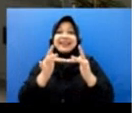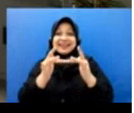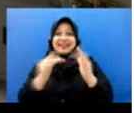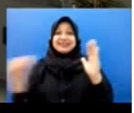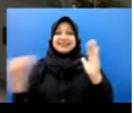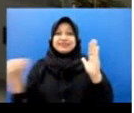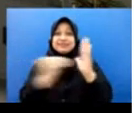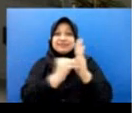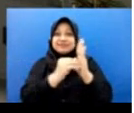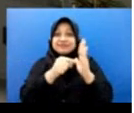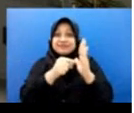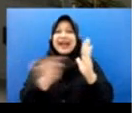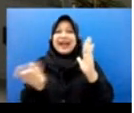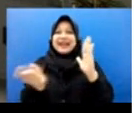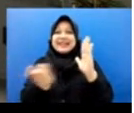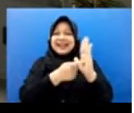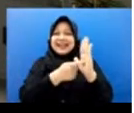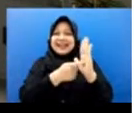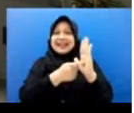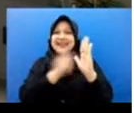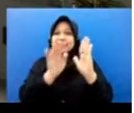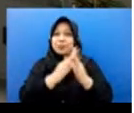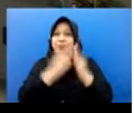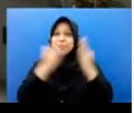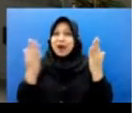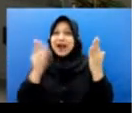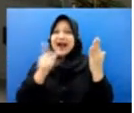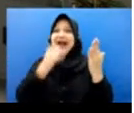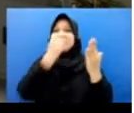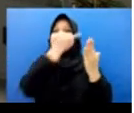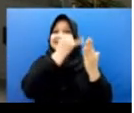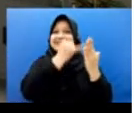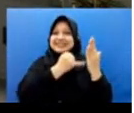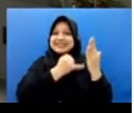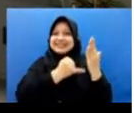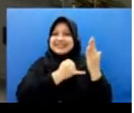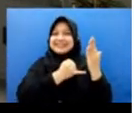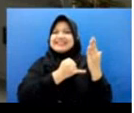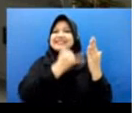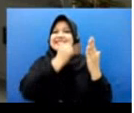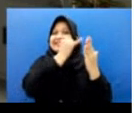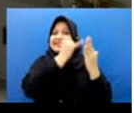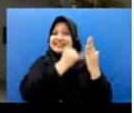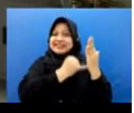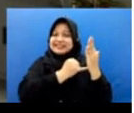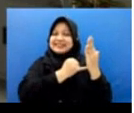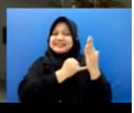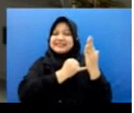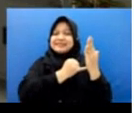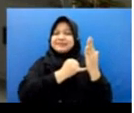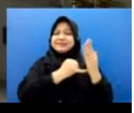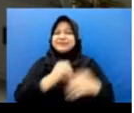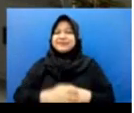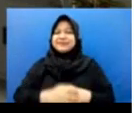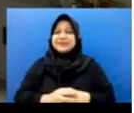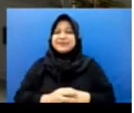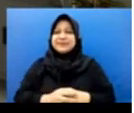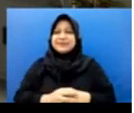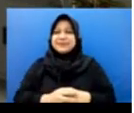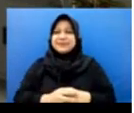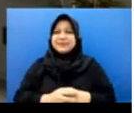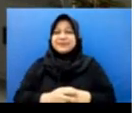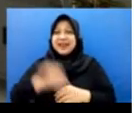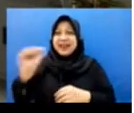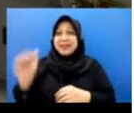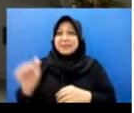di chat itu, dan disitulah nanti di Google Form itu Bapak dan Ibu bisa mengisi biodatanya. Baiklah, ternyata sudah ada pemenangnya, tapi